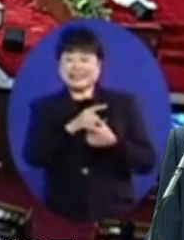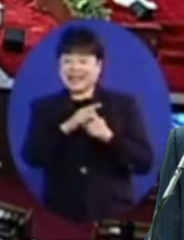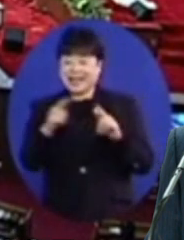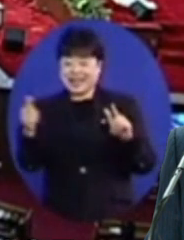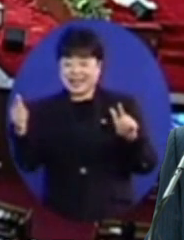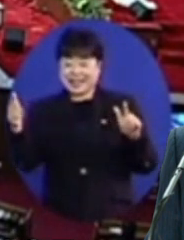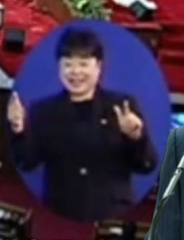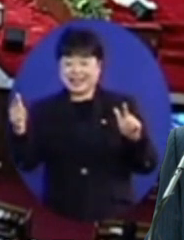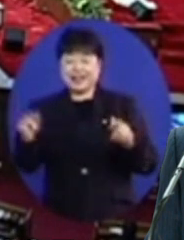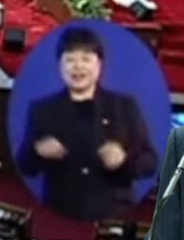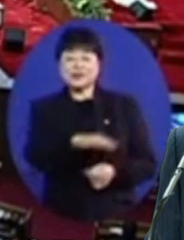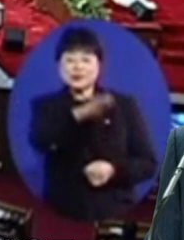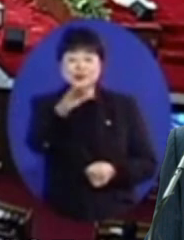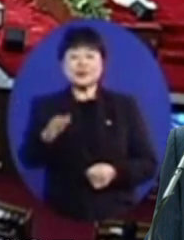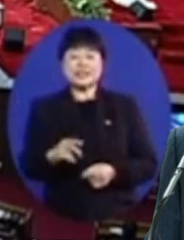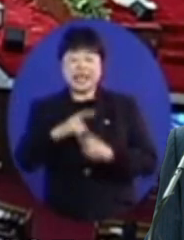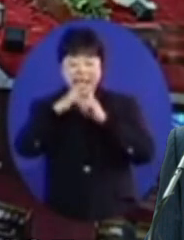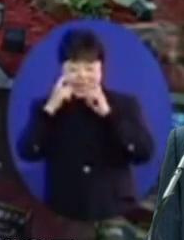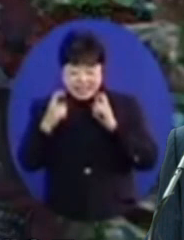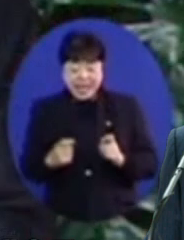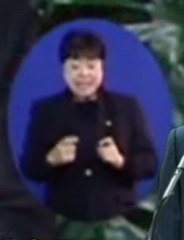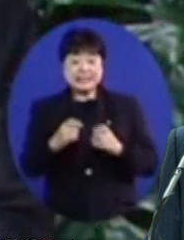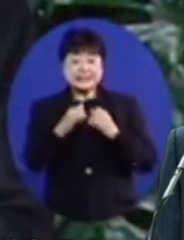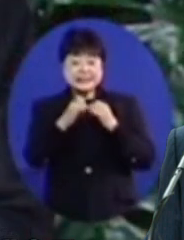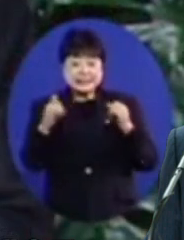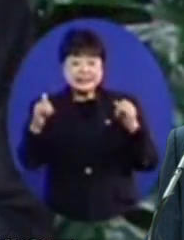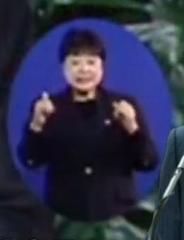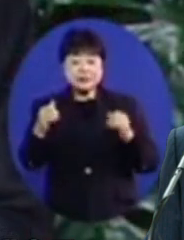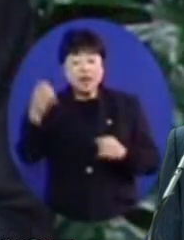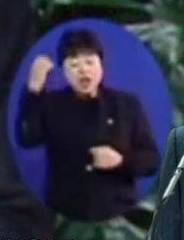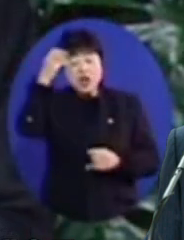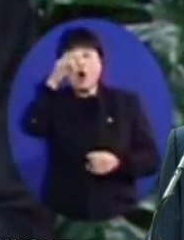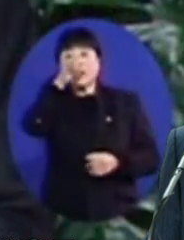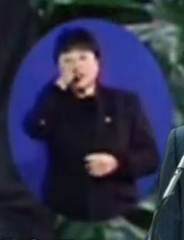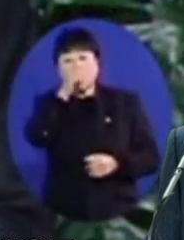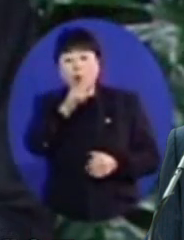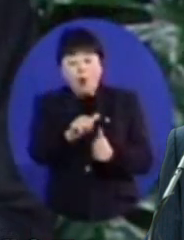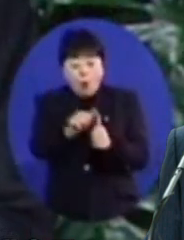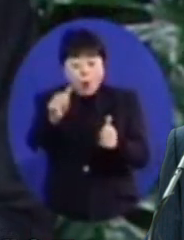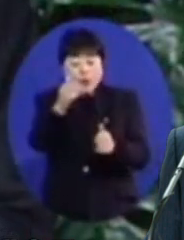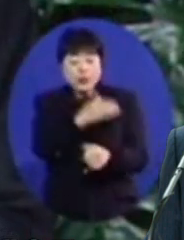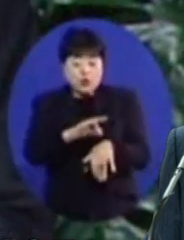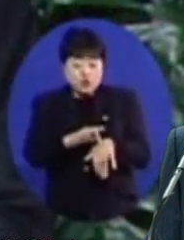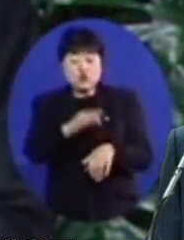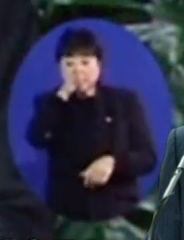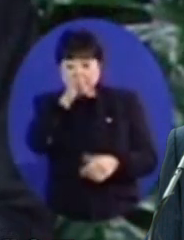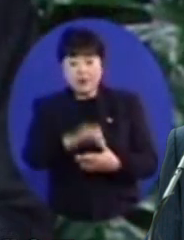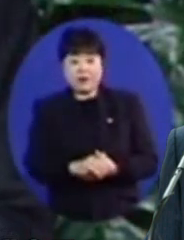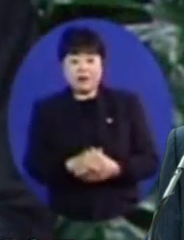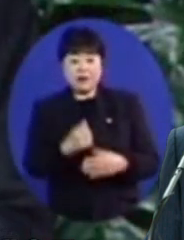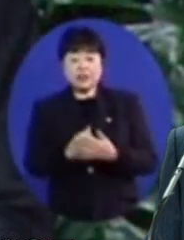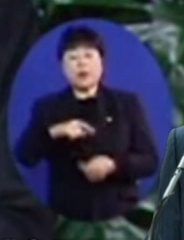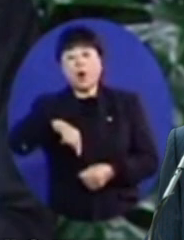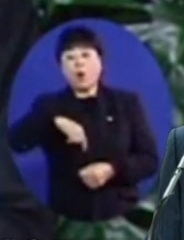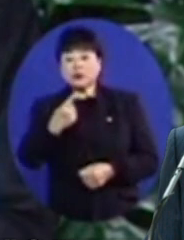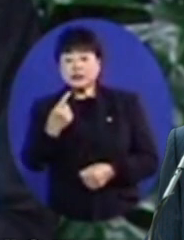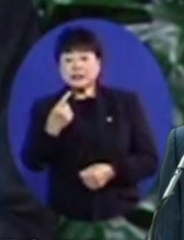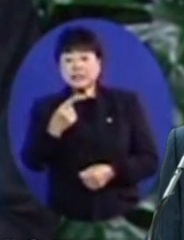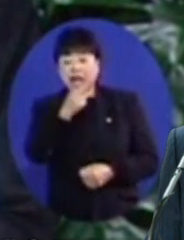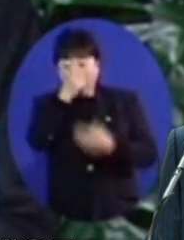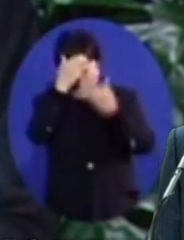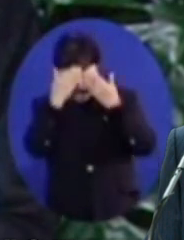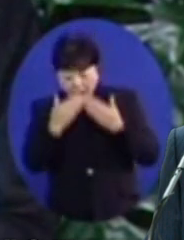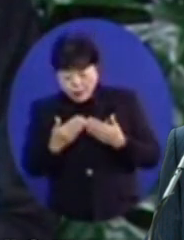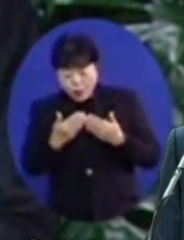우리 개인 인간도 보십시오 우리 영이 있는가 하면 혼이 있고 육이 있습니다 그러므로 혼자서 감옥에